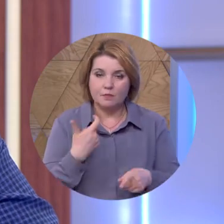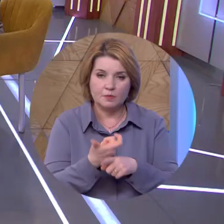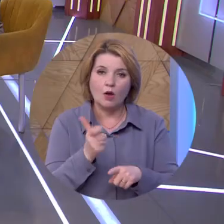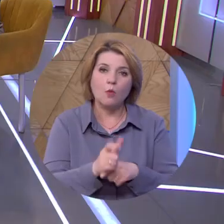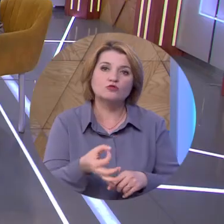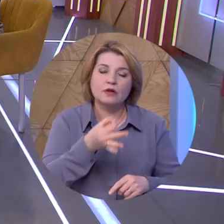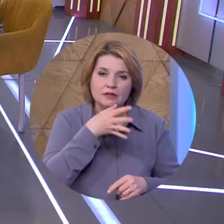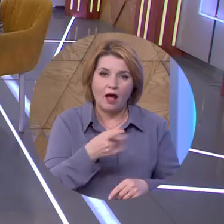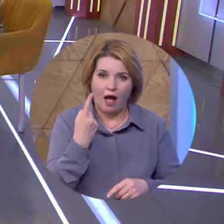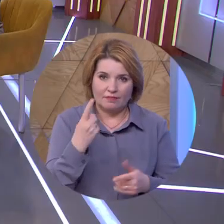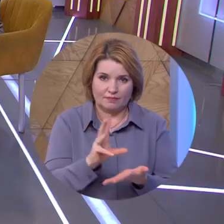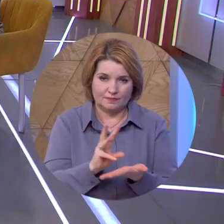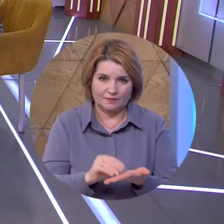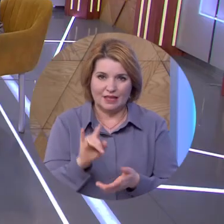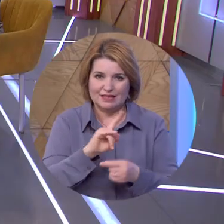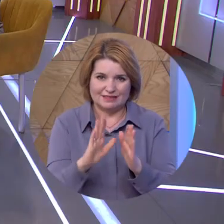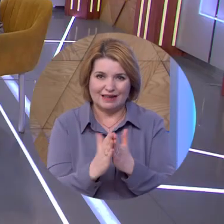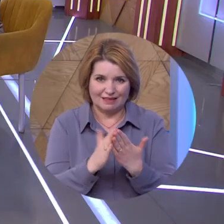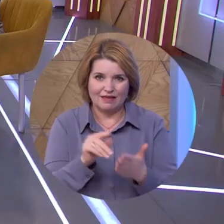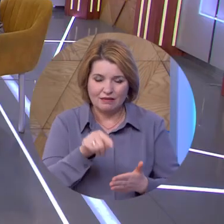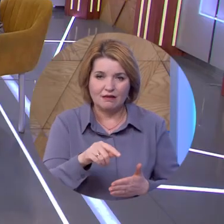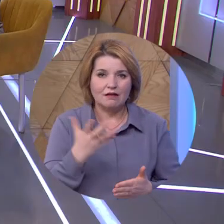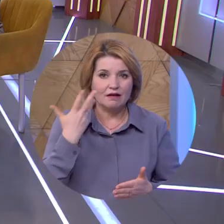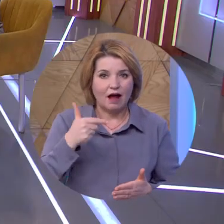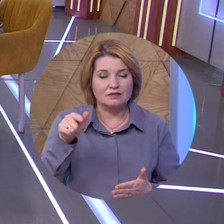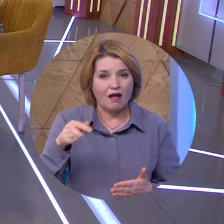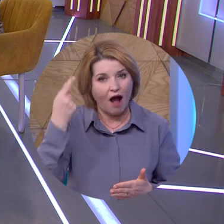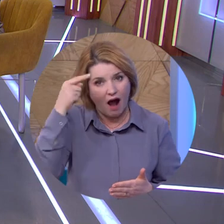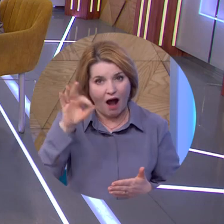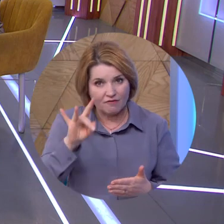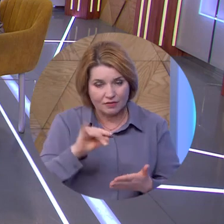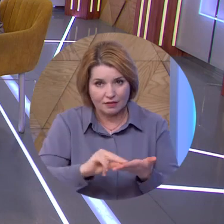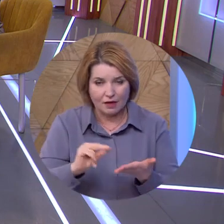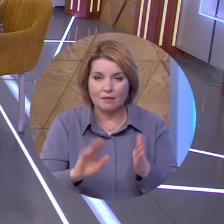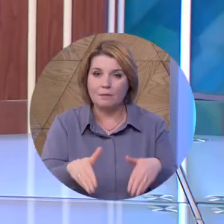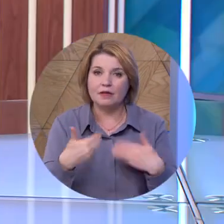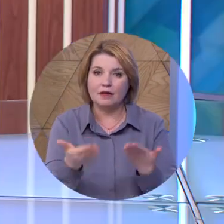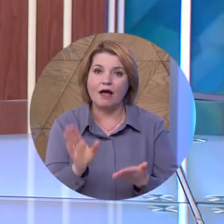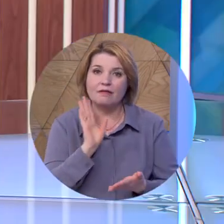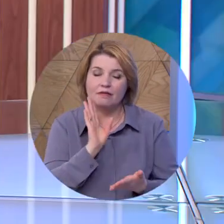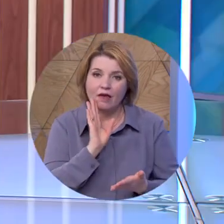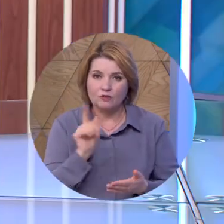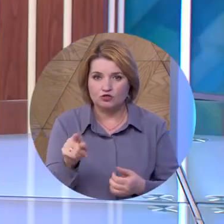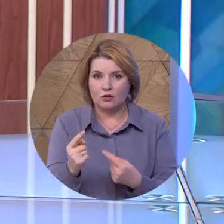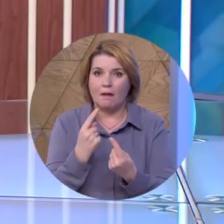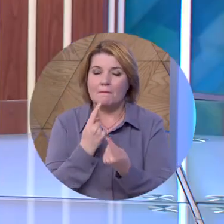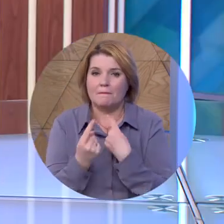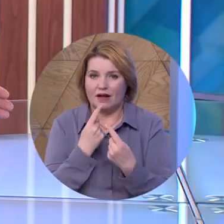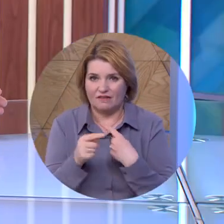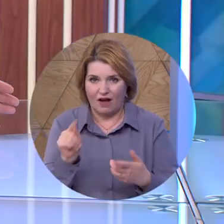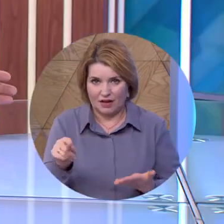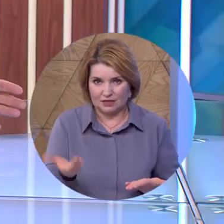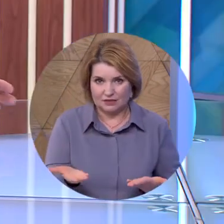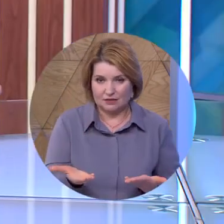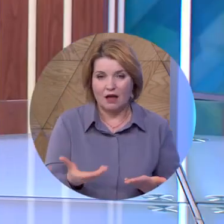из одной книги, не я придумал, когда автор предлагает поговорить девушке со своей обувью, с туфлями, которые ей жмут. Он говорит,